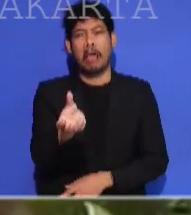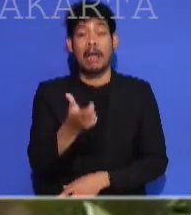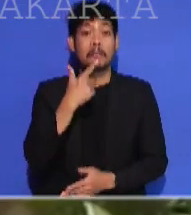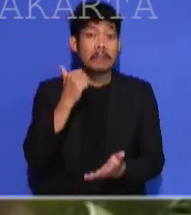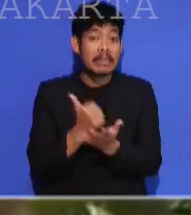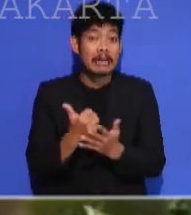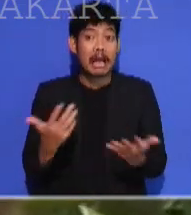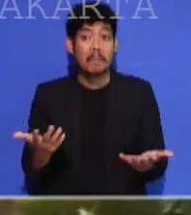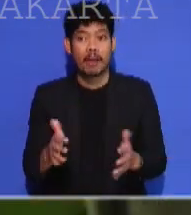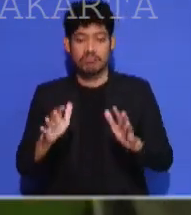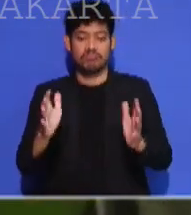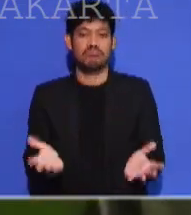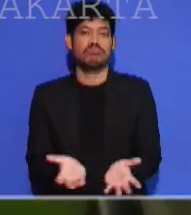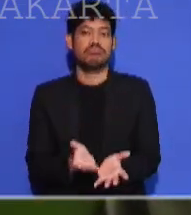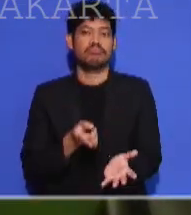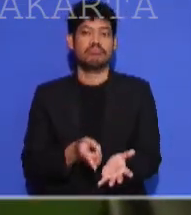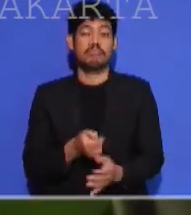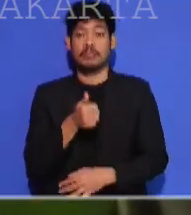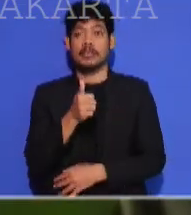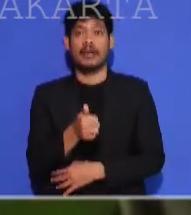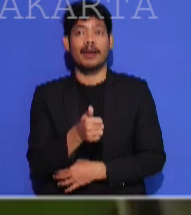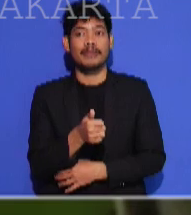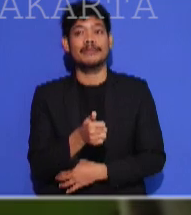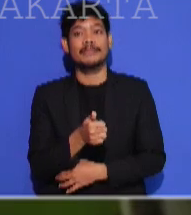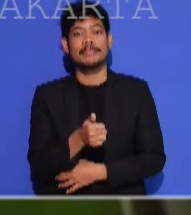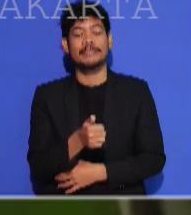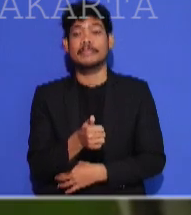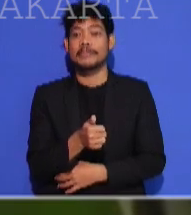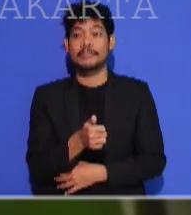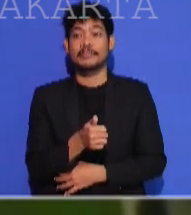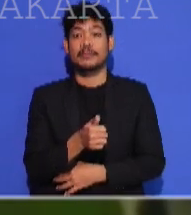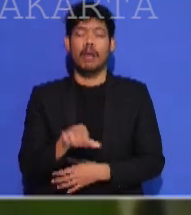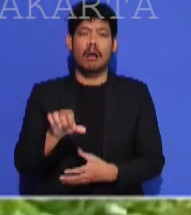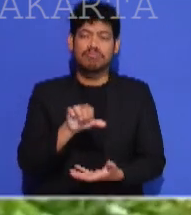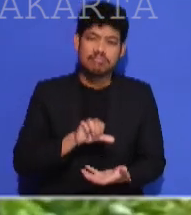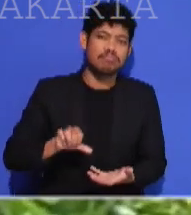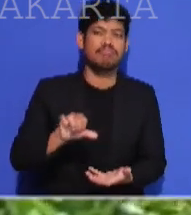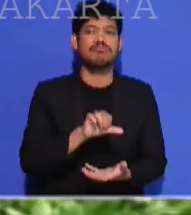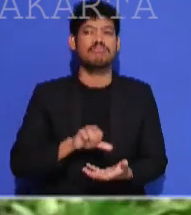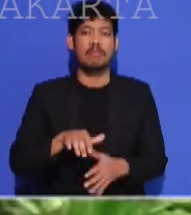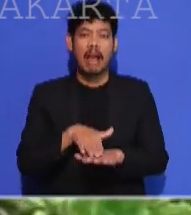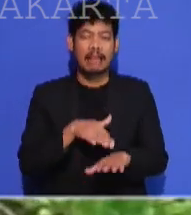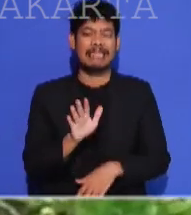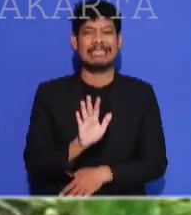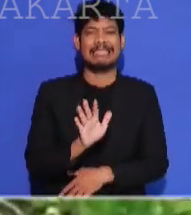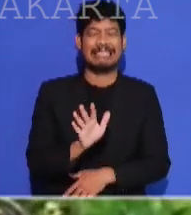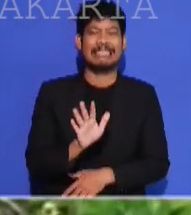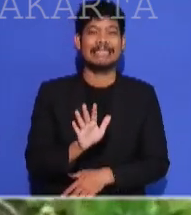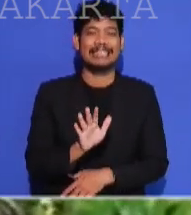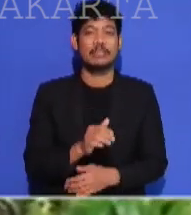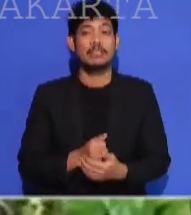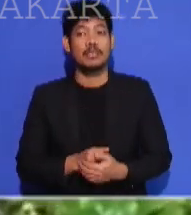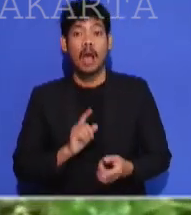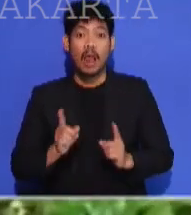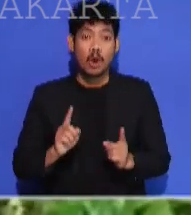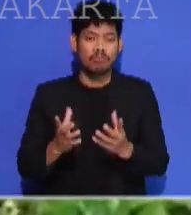Media kedah porus sinaoso mekaten sampun ngantos telat anggenipun nyiram jalaran menawi media garing